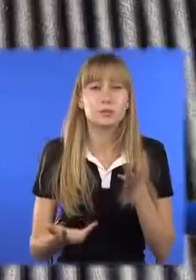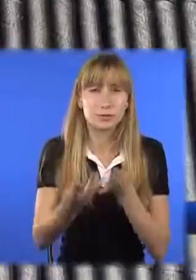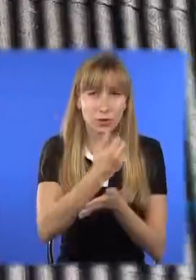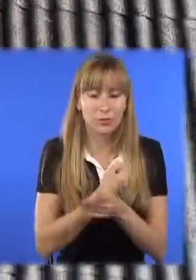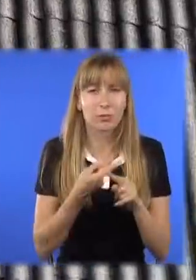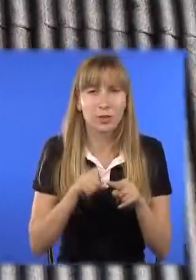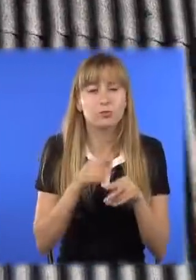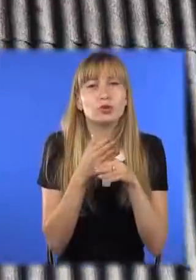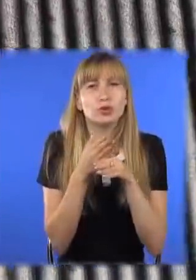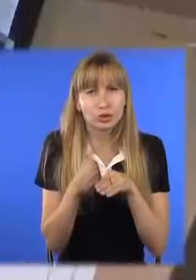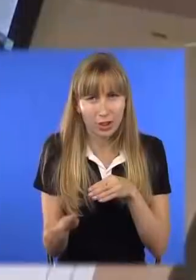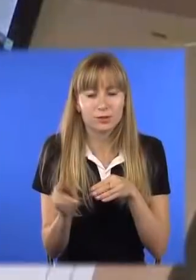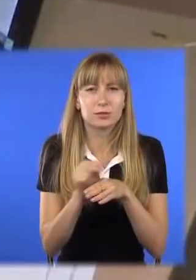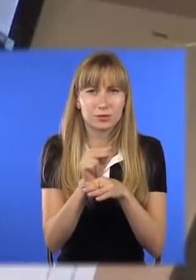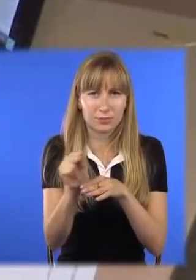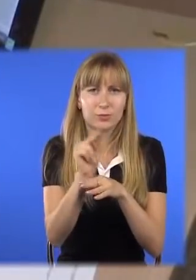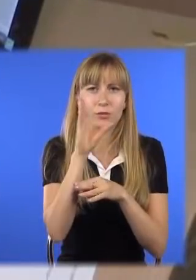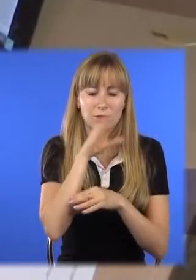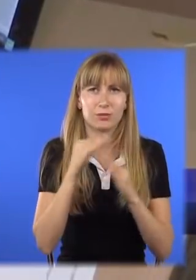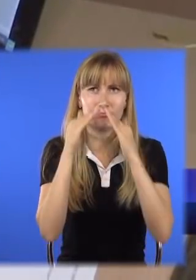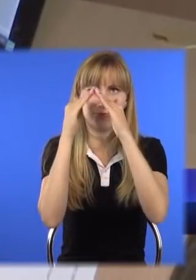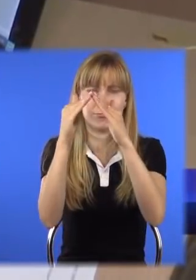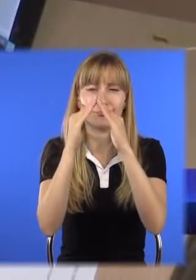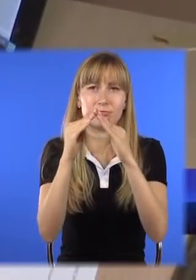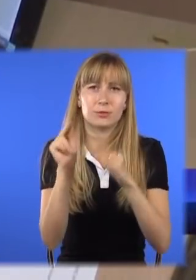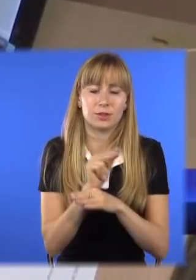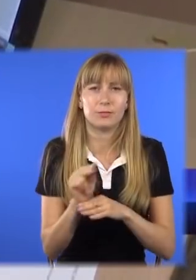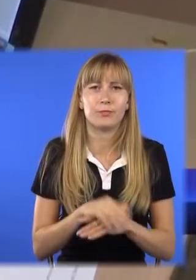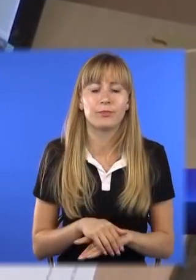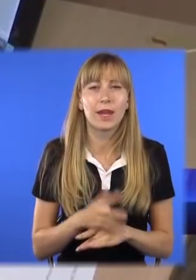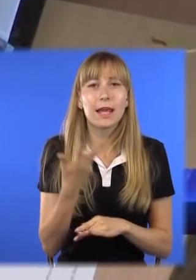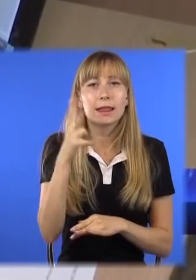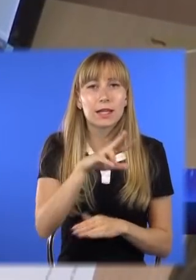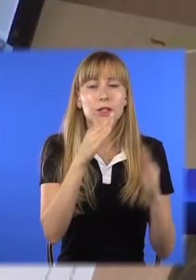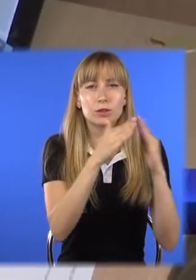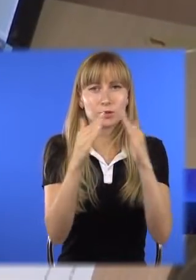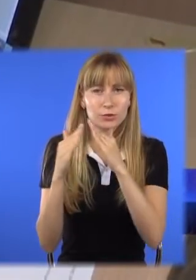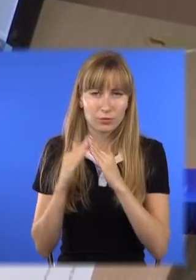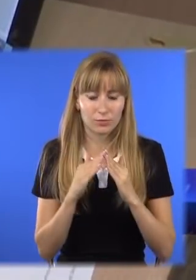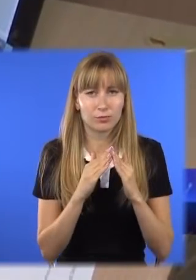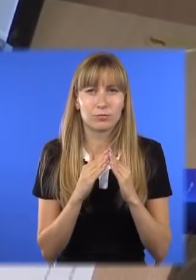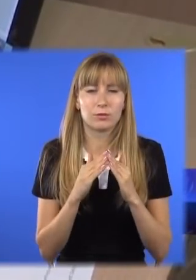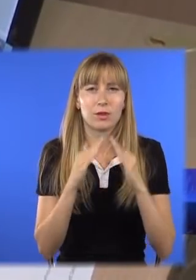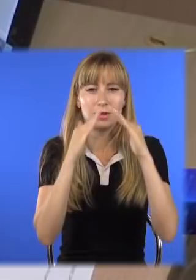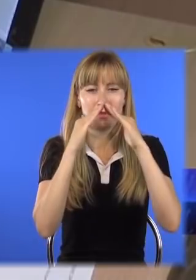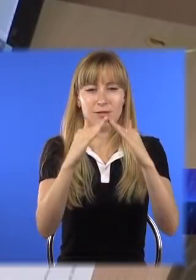зможуть відремонтувати покрівлю. Три будинки по вулиці Штерівській. Вони мають шиферну